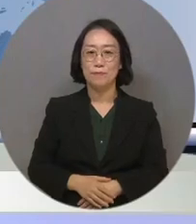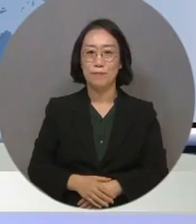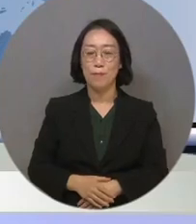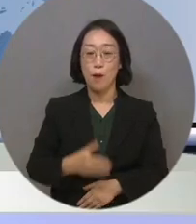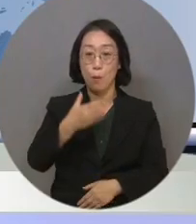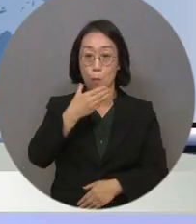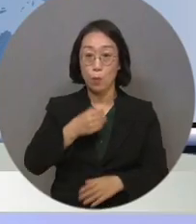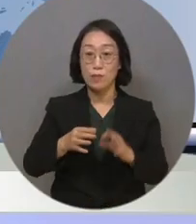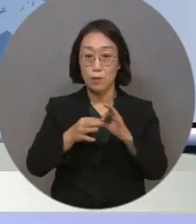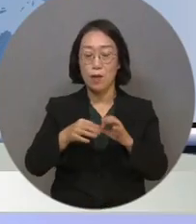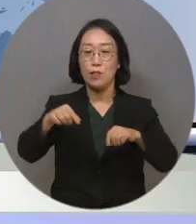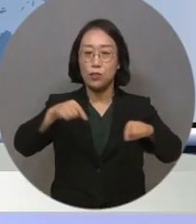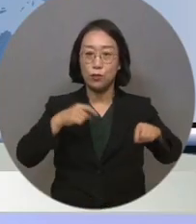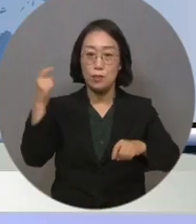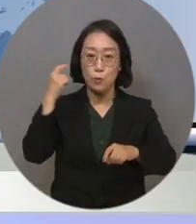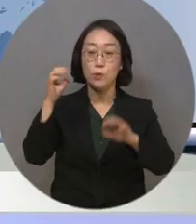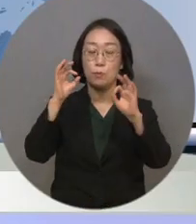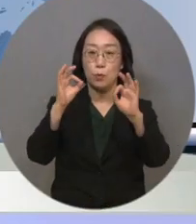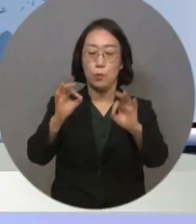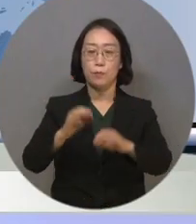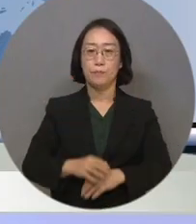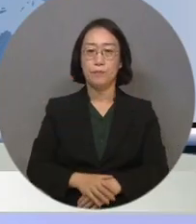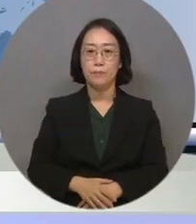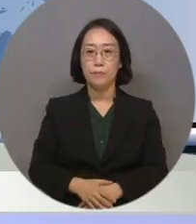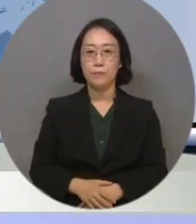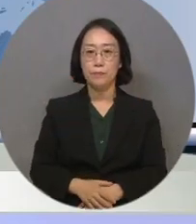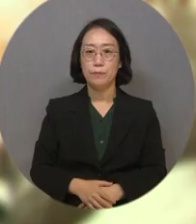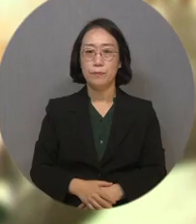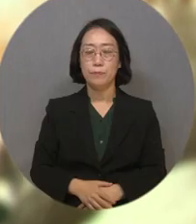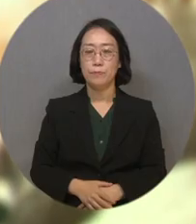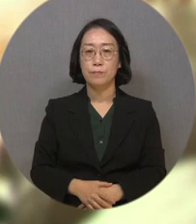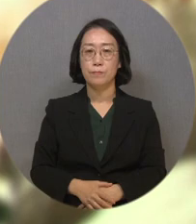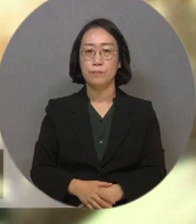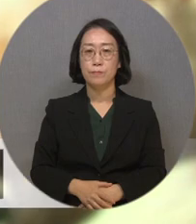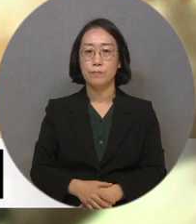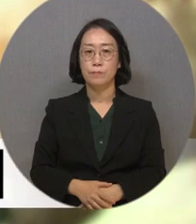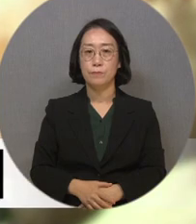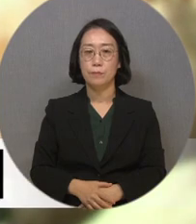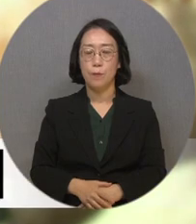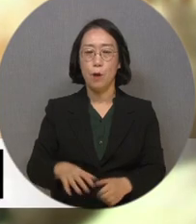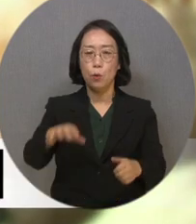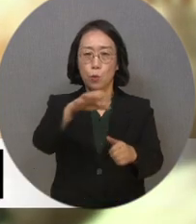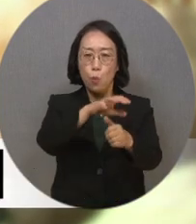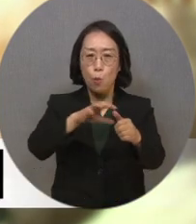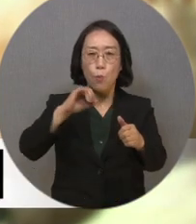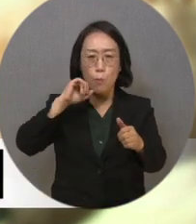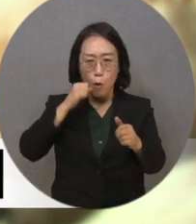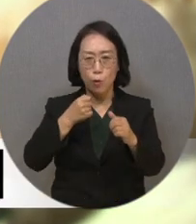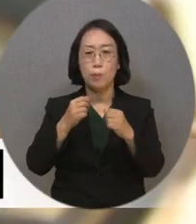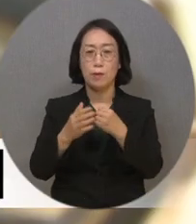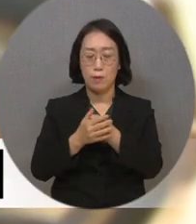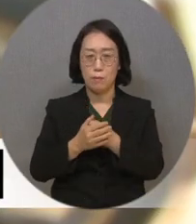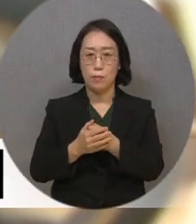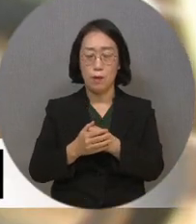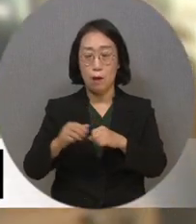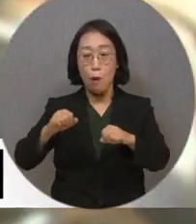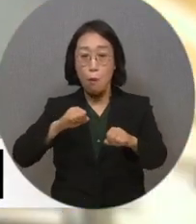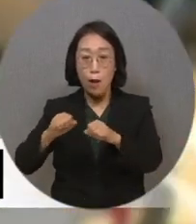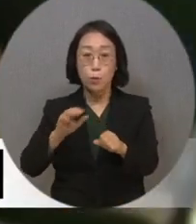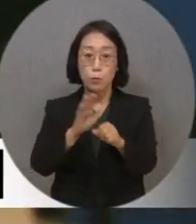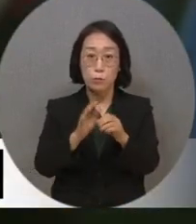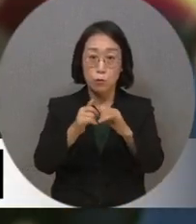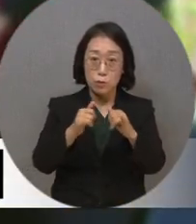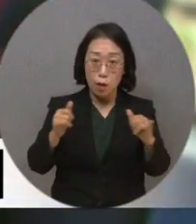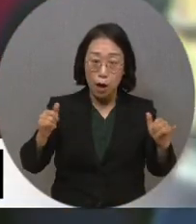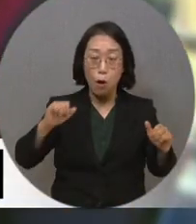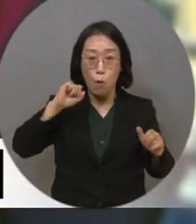이어서 복직의 정책 소식 만나보겠습니다 돌봄이 어렵고 힘들어 활동 지원사 연기가 어려운